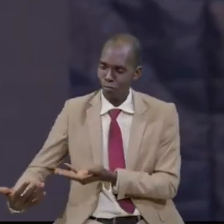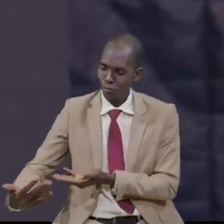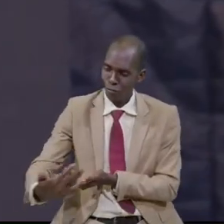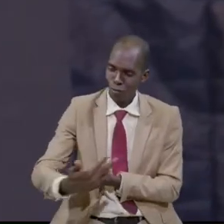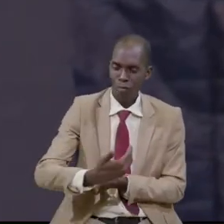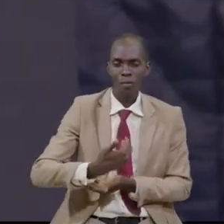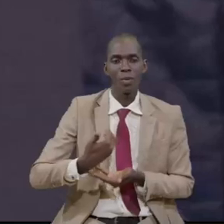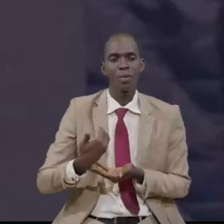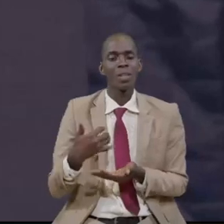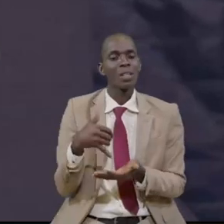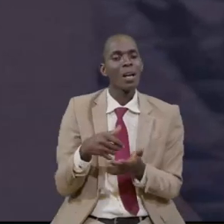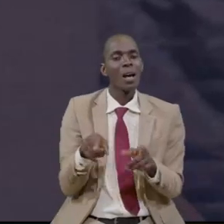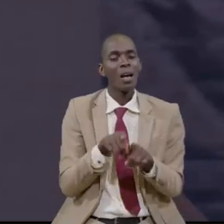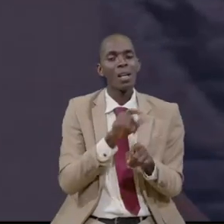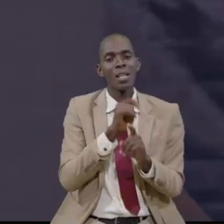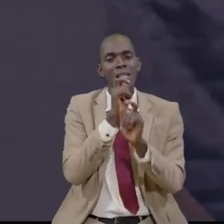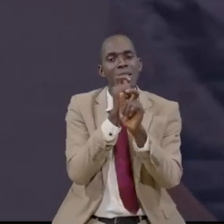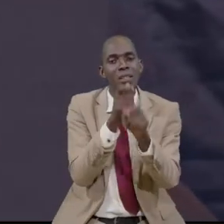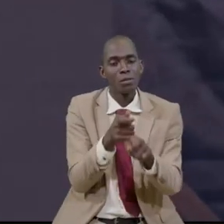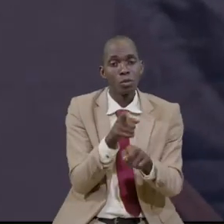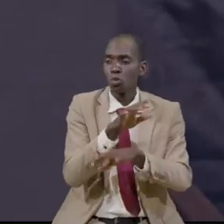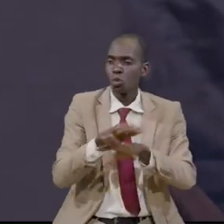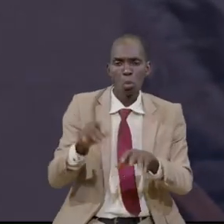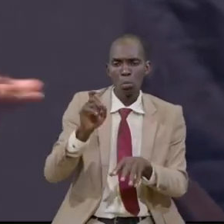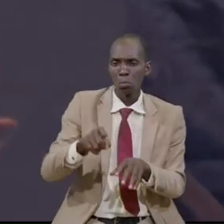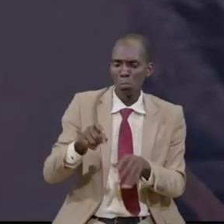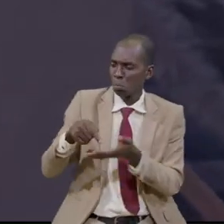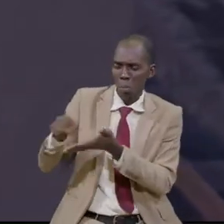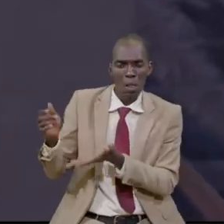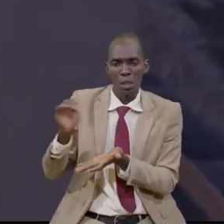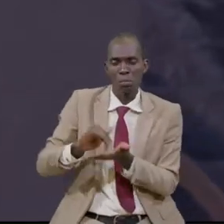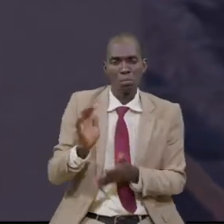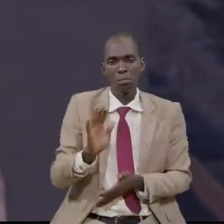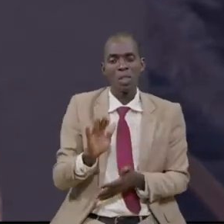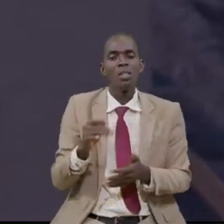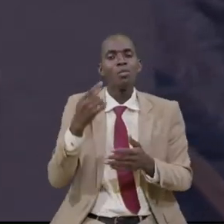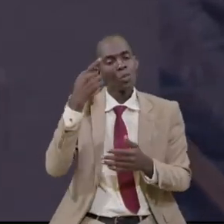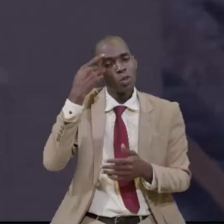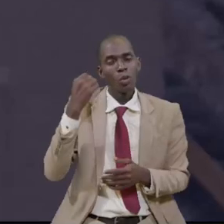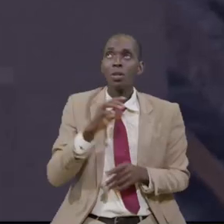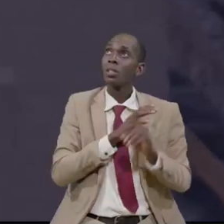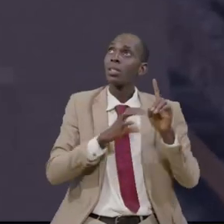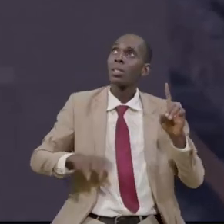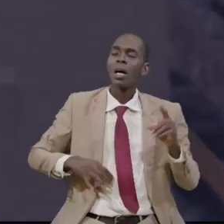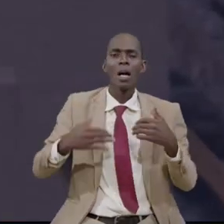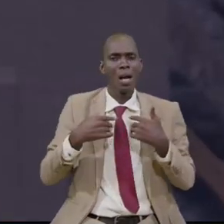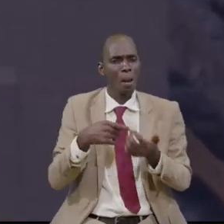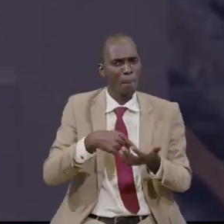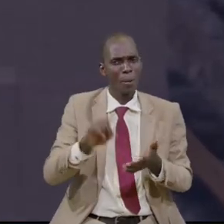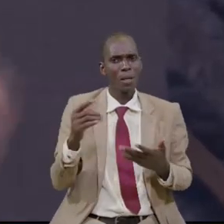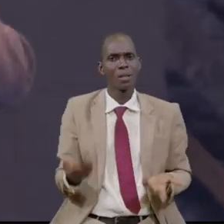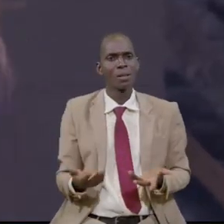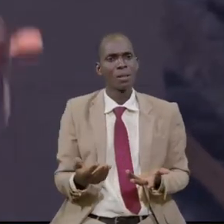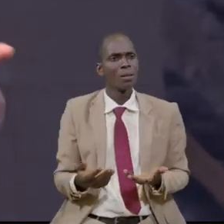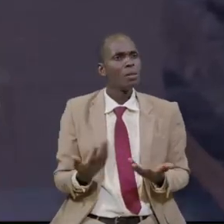tant que don. Vous ne payez rien pour ceci. Parce que pourquoi toute